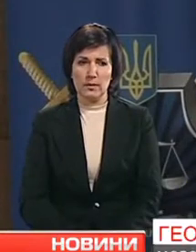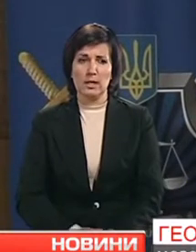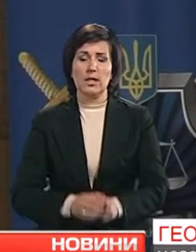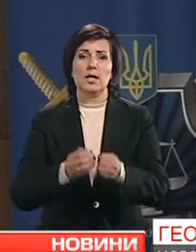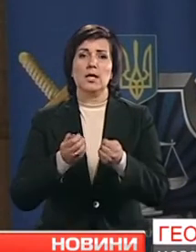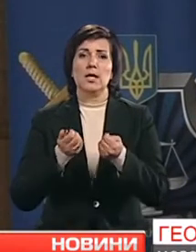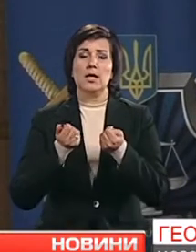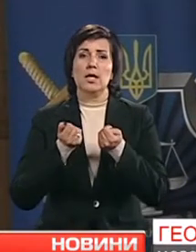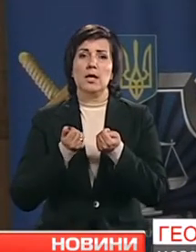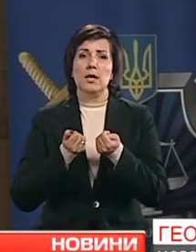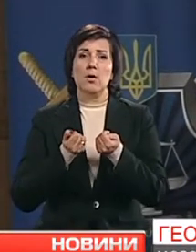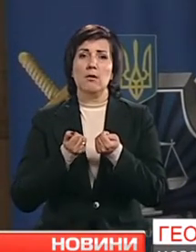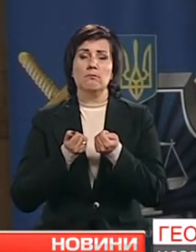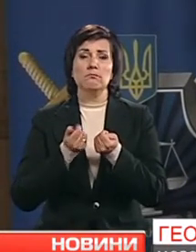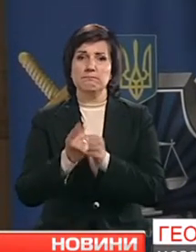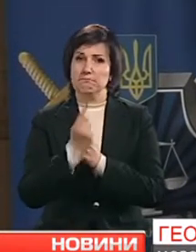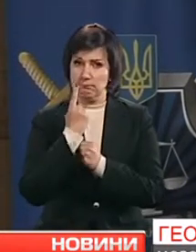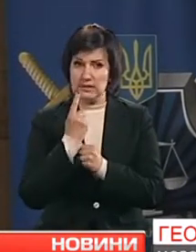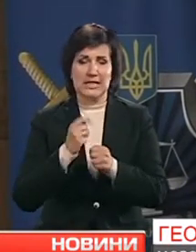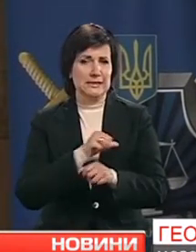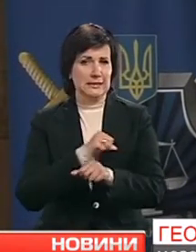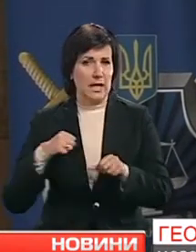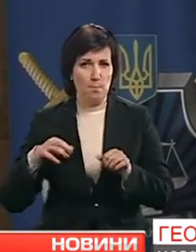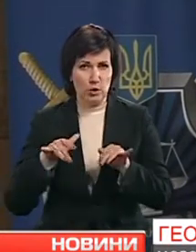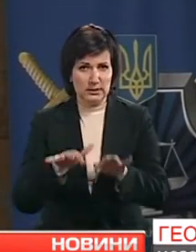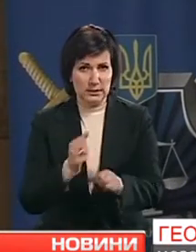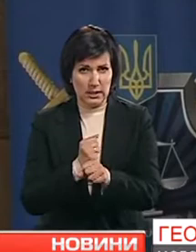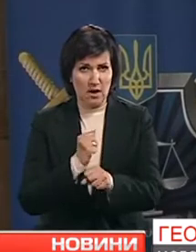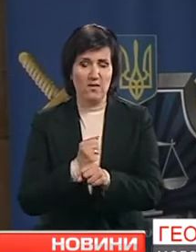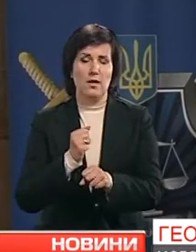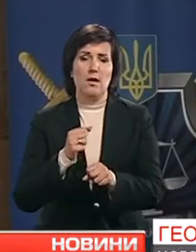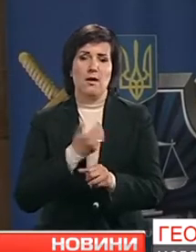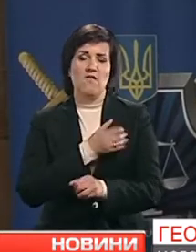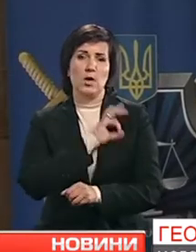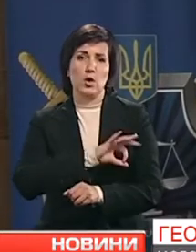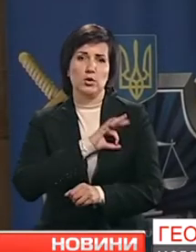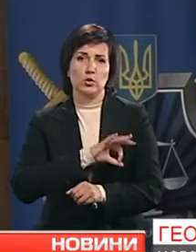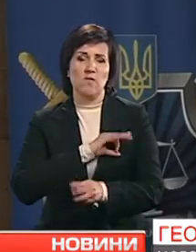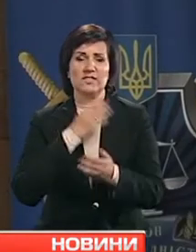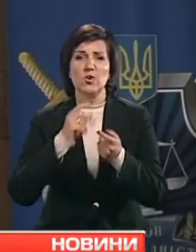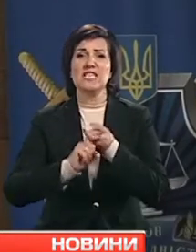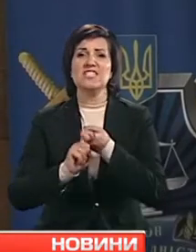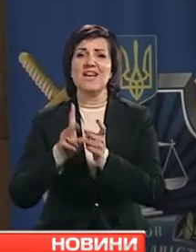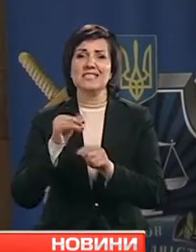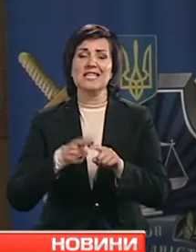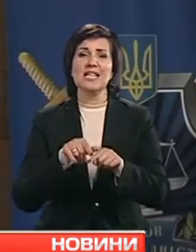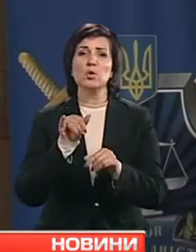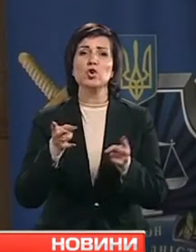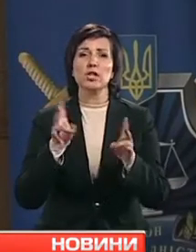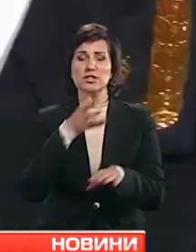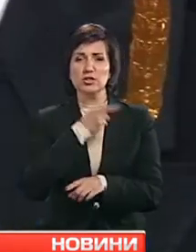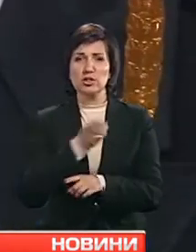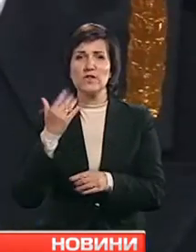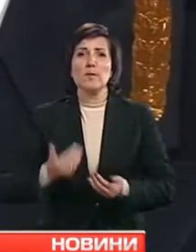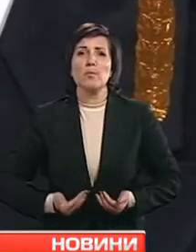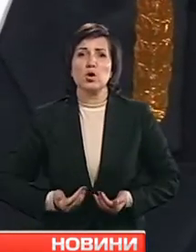Спільників в нього не виявлено, він діяв самостійно, намагався використовувати свої зв'язки, які в нього лишилися з часу, коли